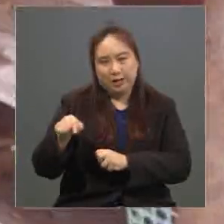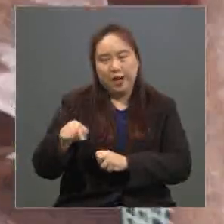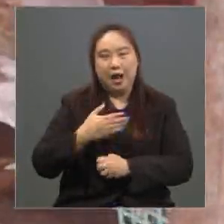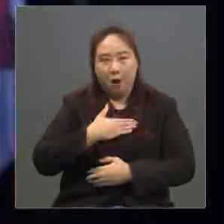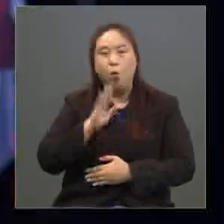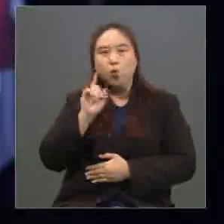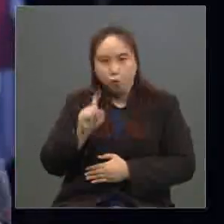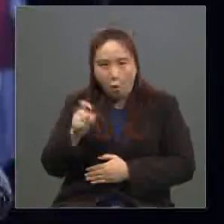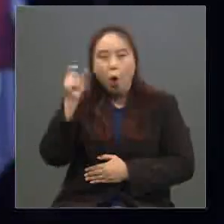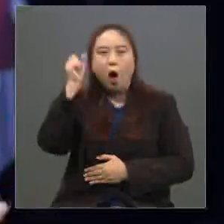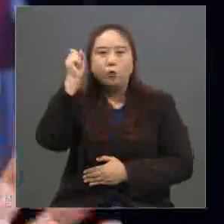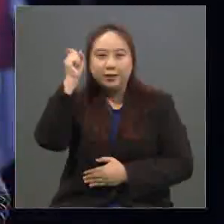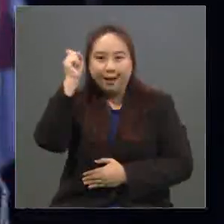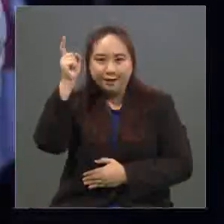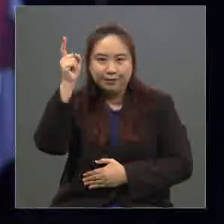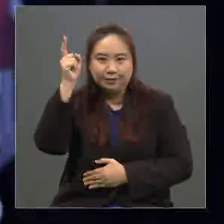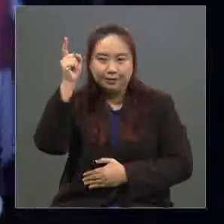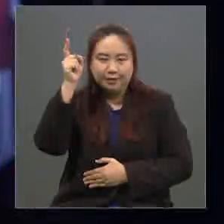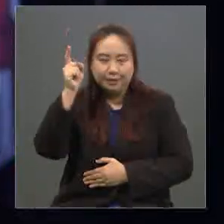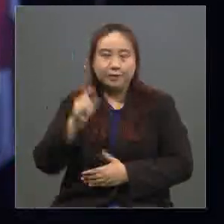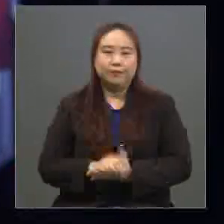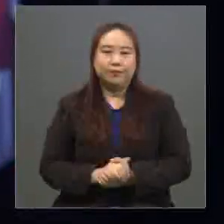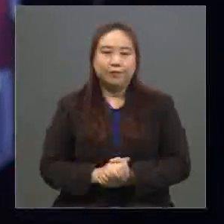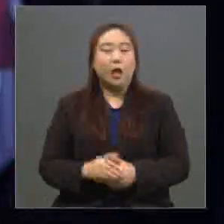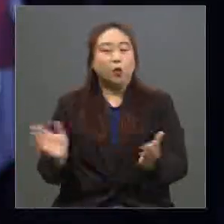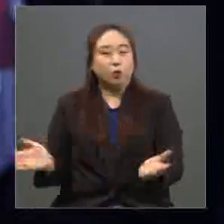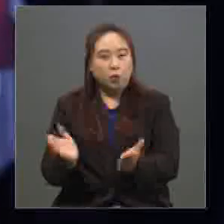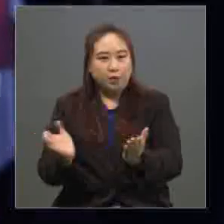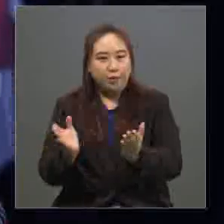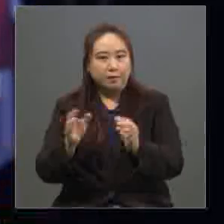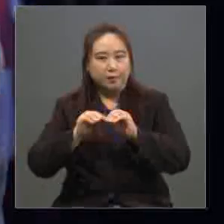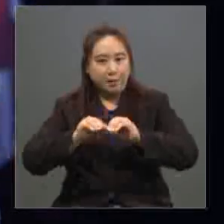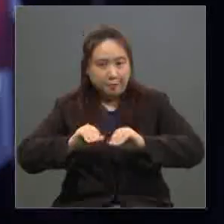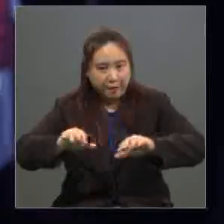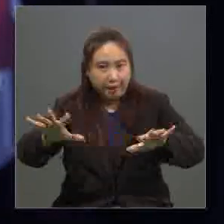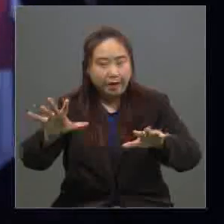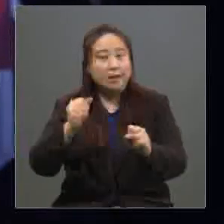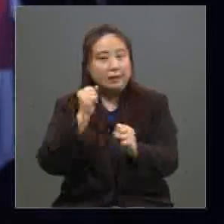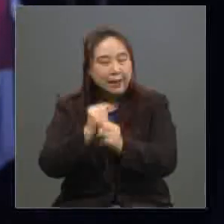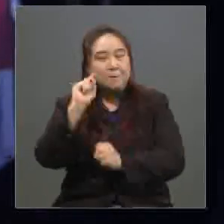าใจมีทั้งการส่งเสริมการเผยแพร่และการสร้าง